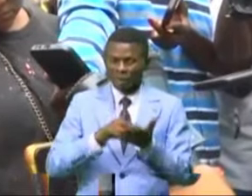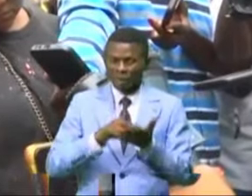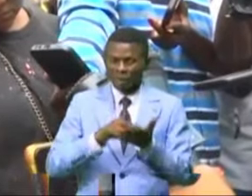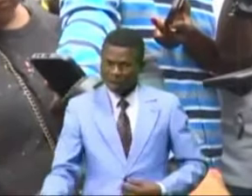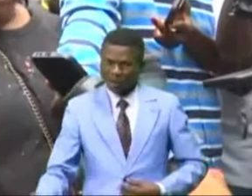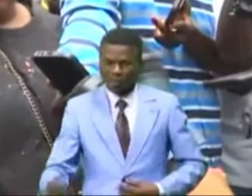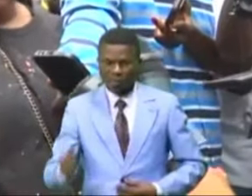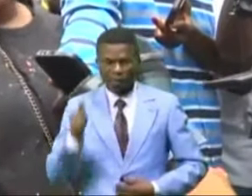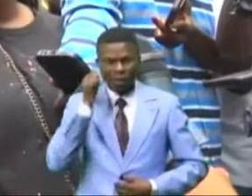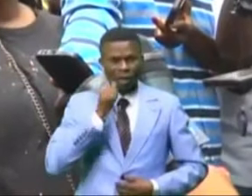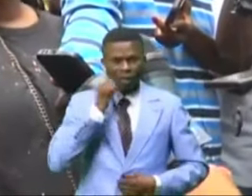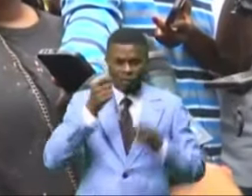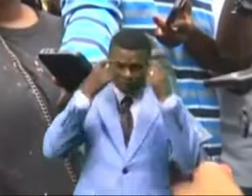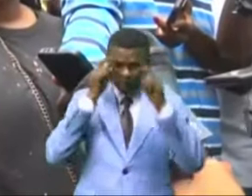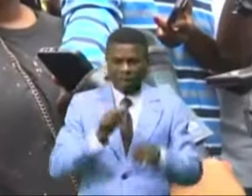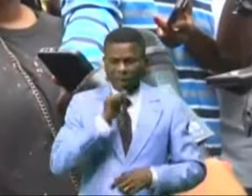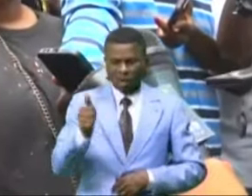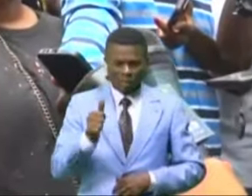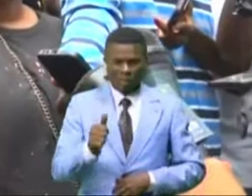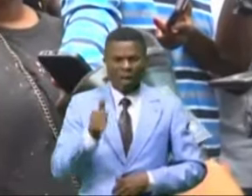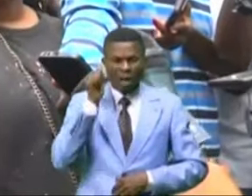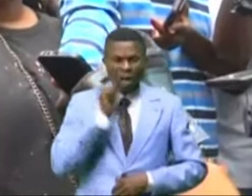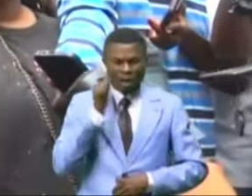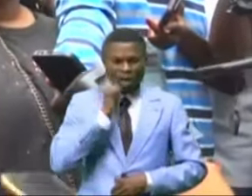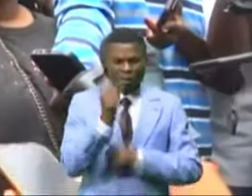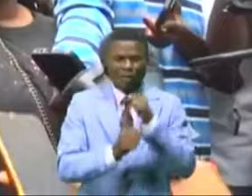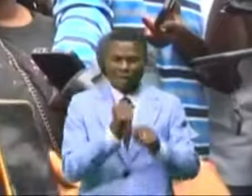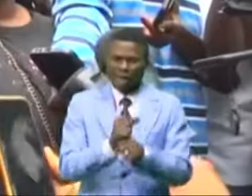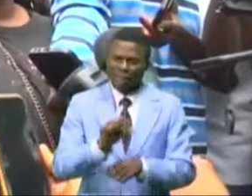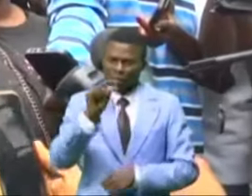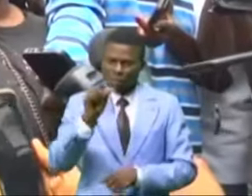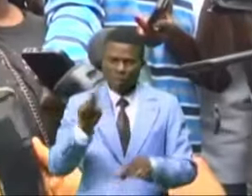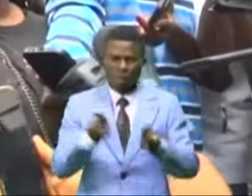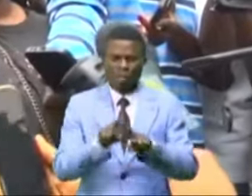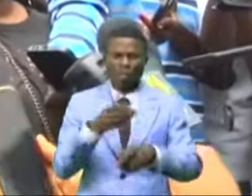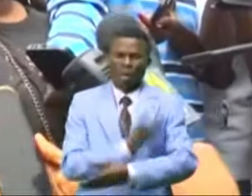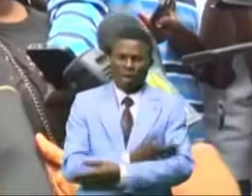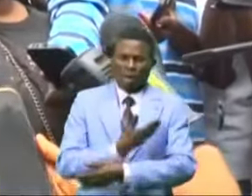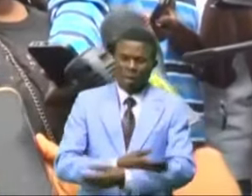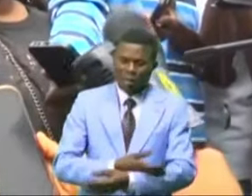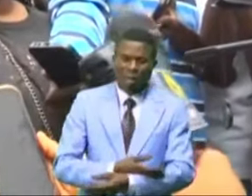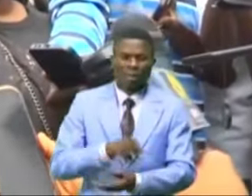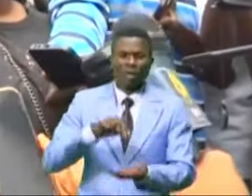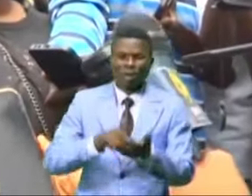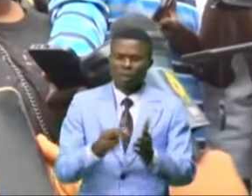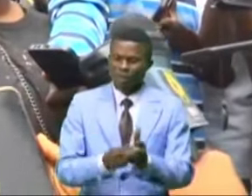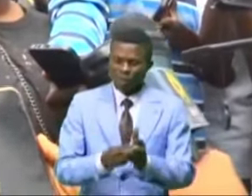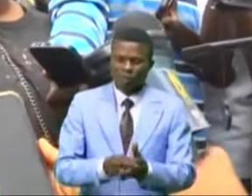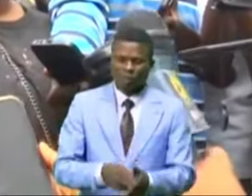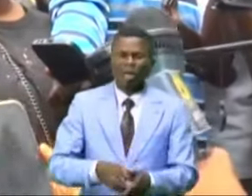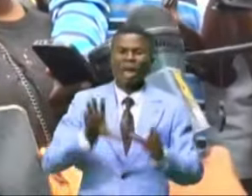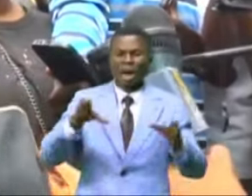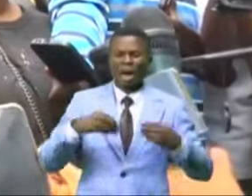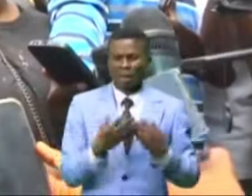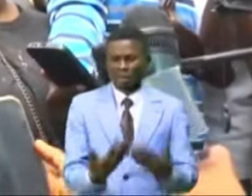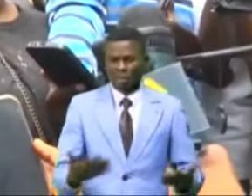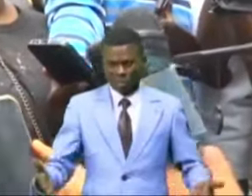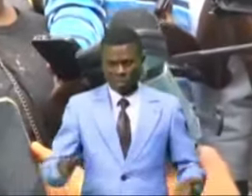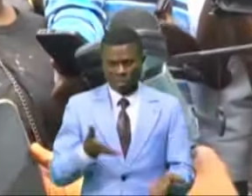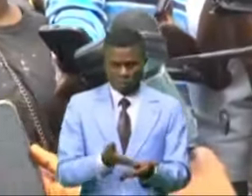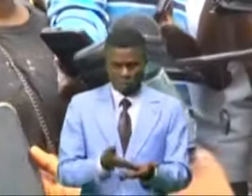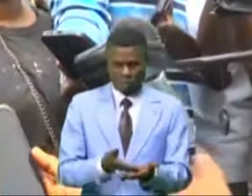consentir. Comme un bébé à qui on donne un bonbon, on lui dit, bon, mange, avale, pas avaler, quoi que ça soit mauvais pour lui. C'est pourquoi nous disons